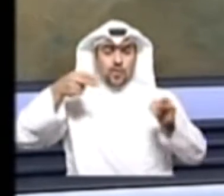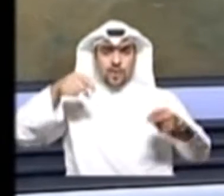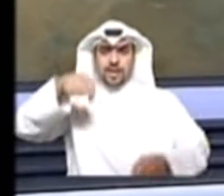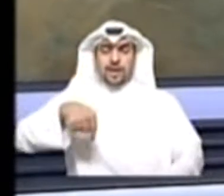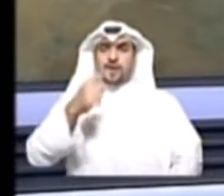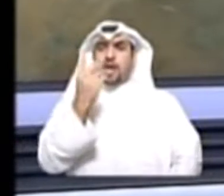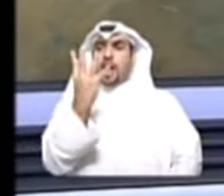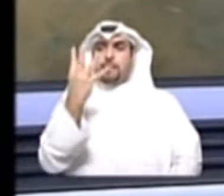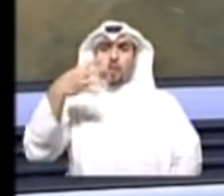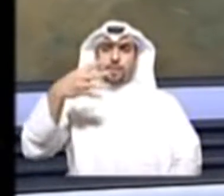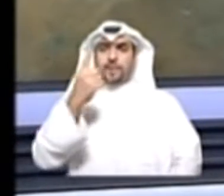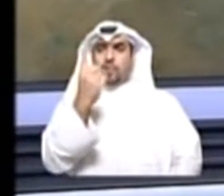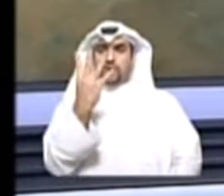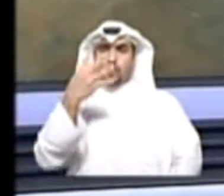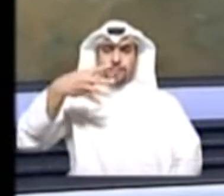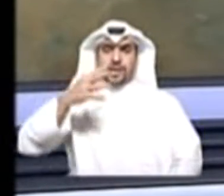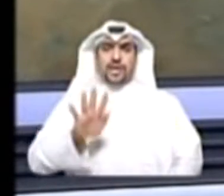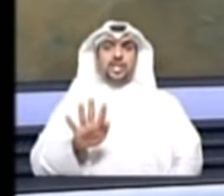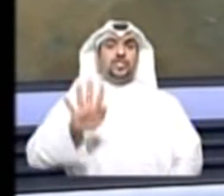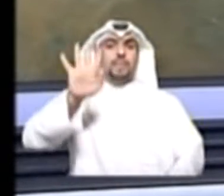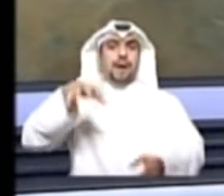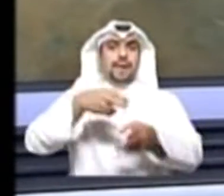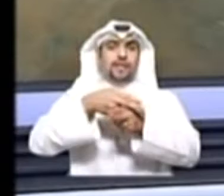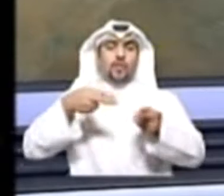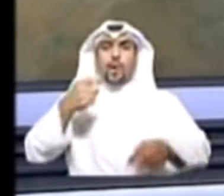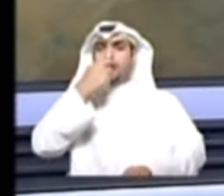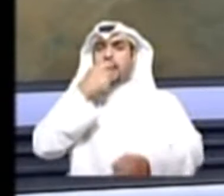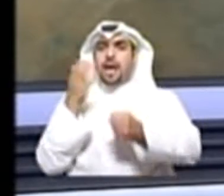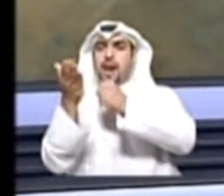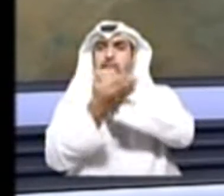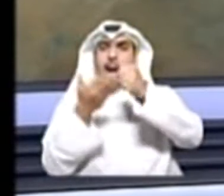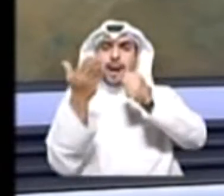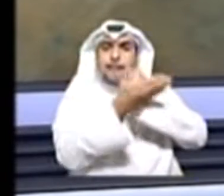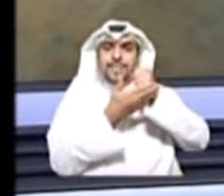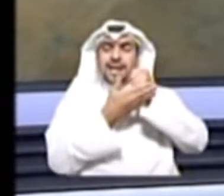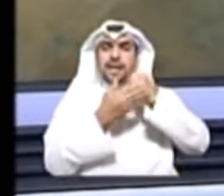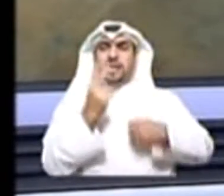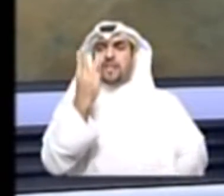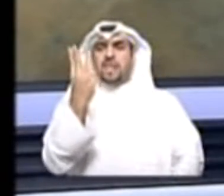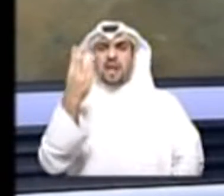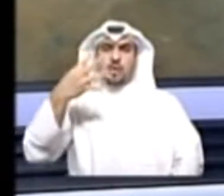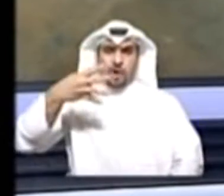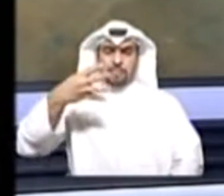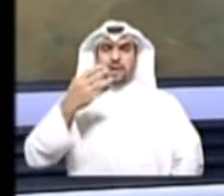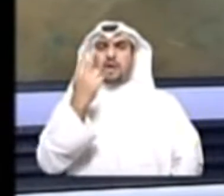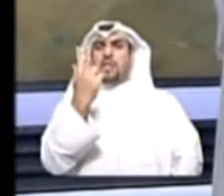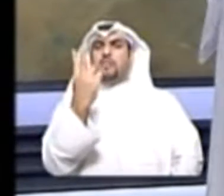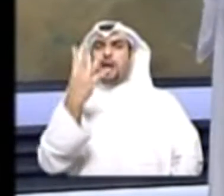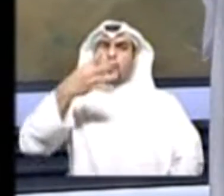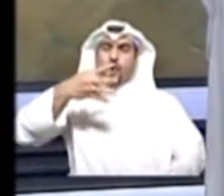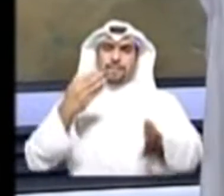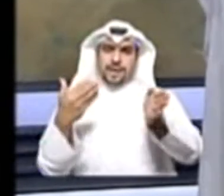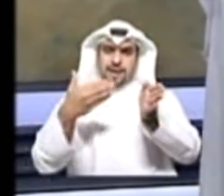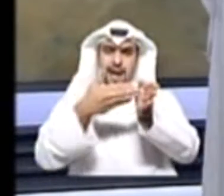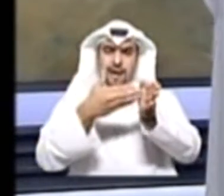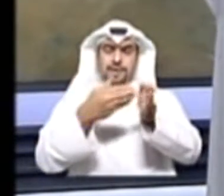درجة مئوية، في العبدلية 45 إلى 48، في الشقاع والسالمي 43 إلى 48 درجة مئوية،